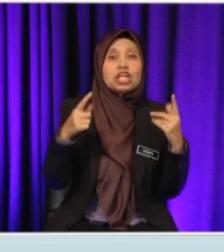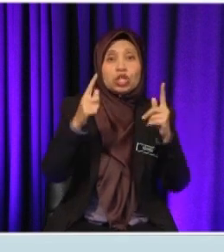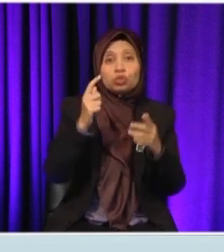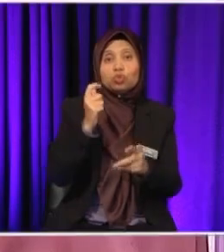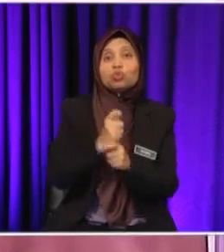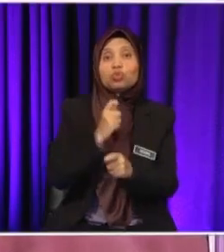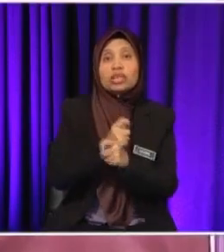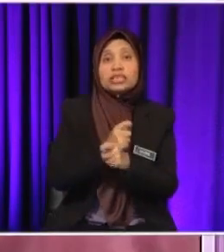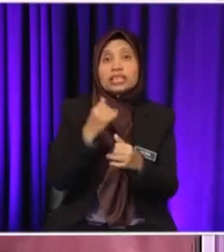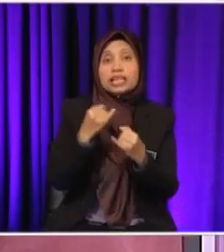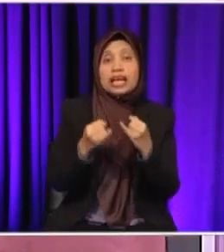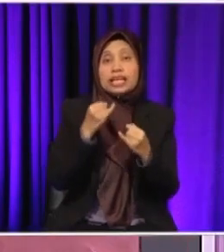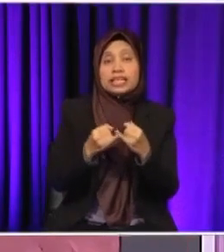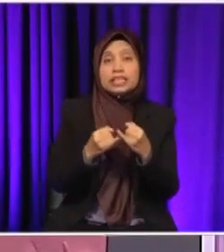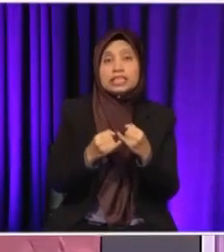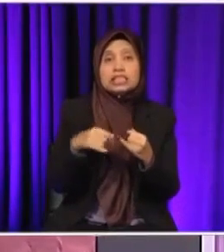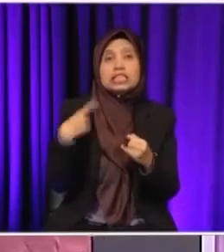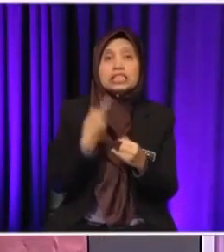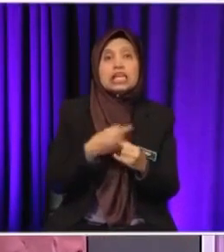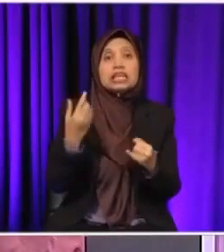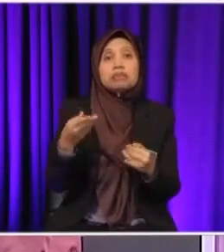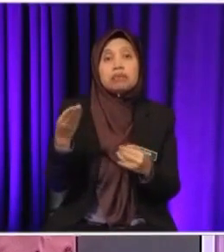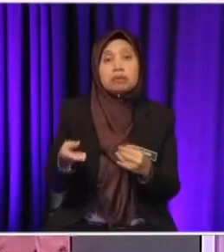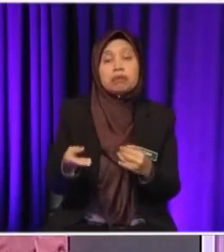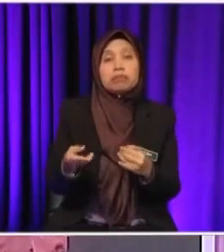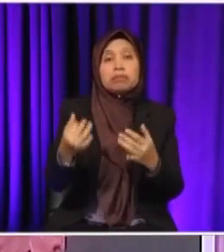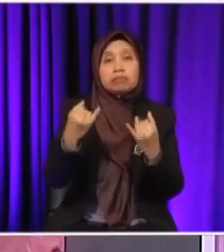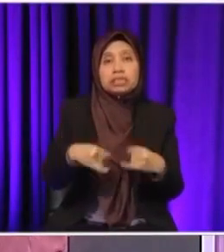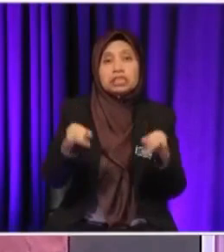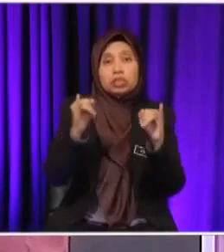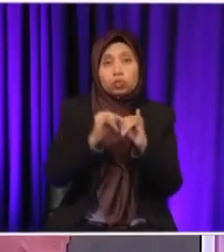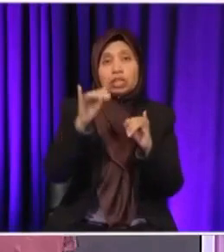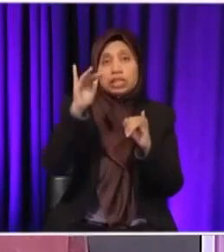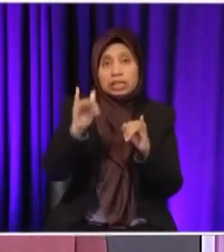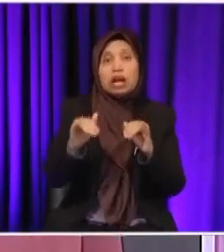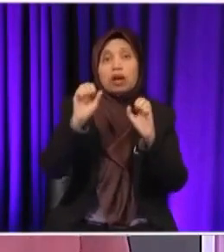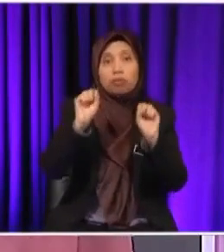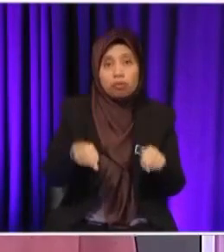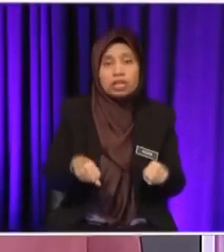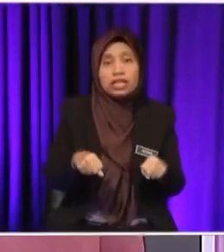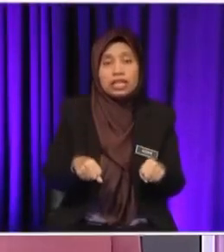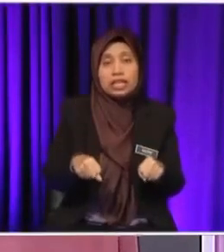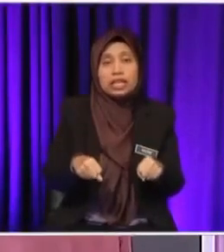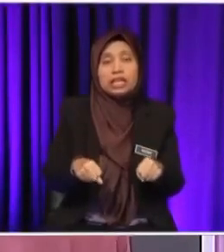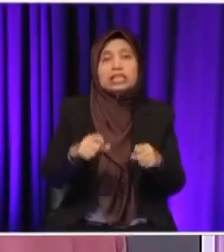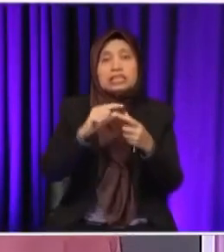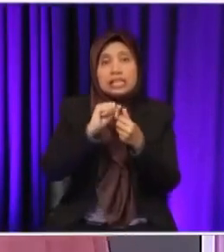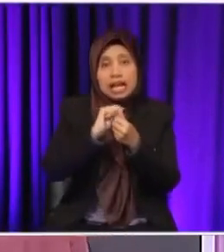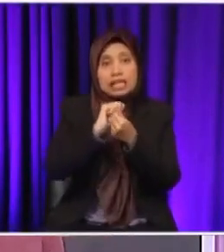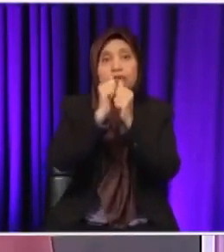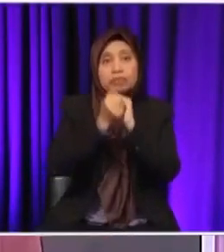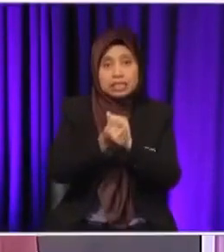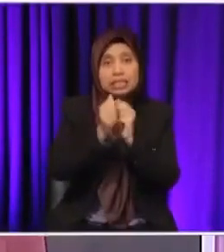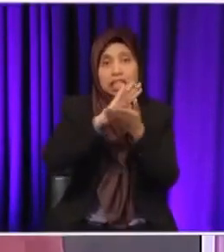Tugasan terakhir kita. Kita ada beberapa lagi peristiwa yang boleh diadaptasi menjadi